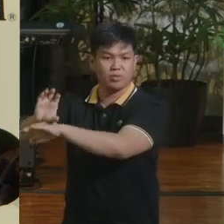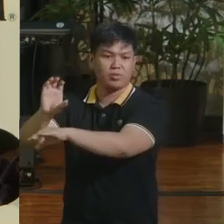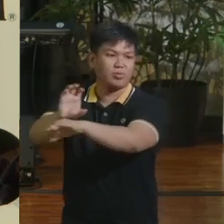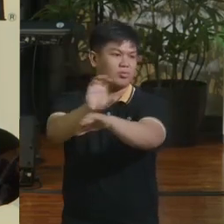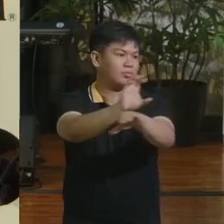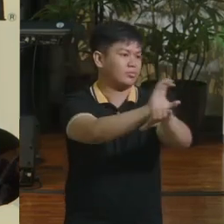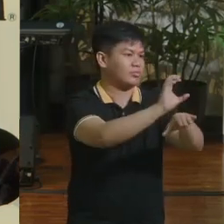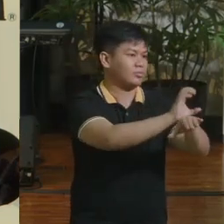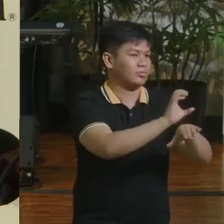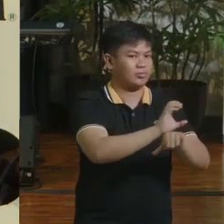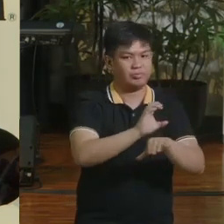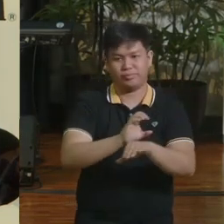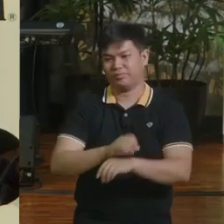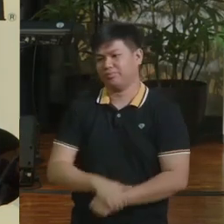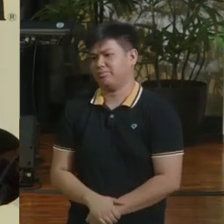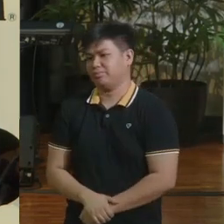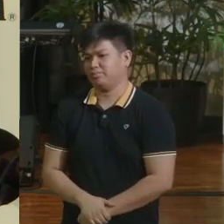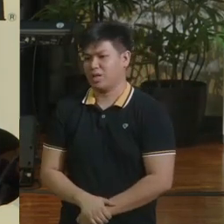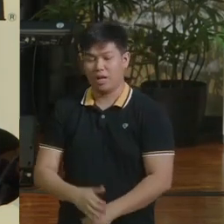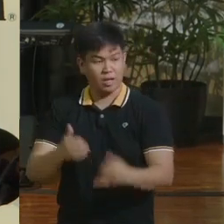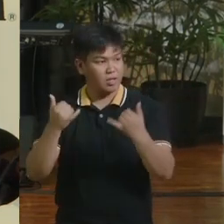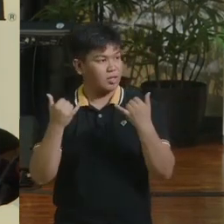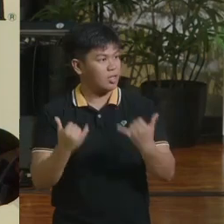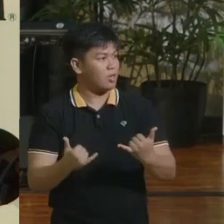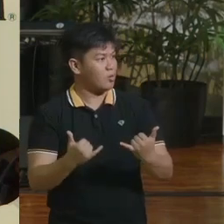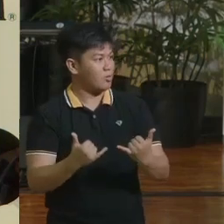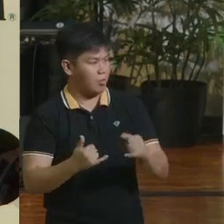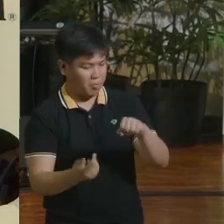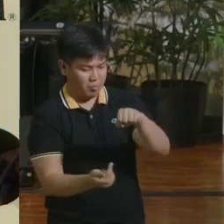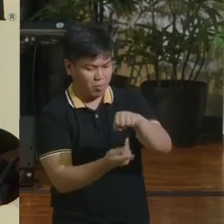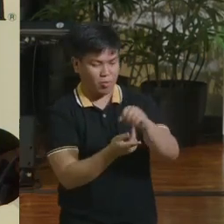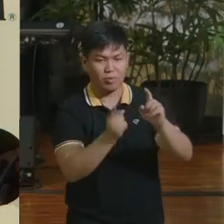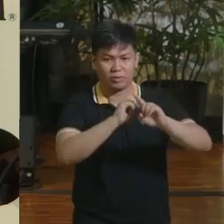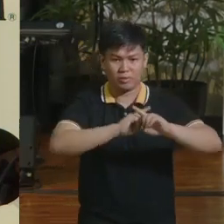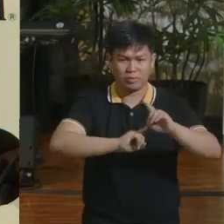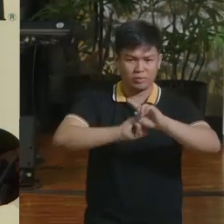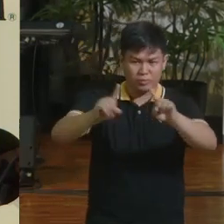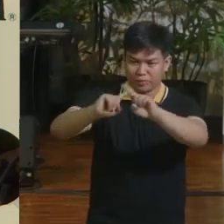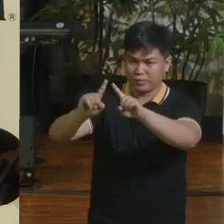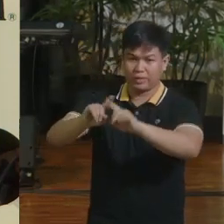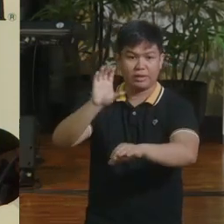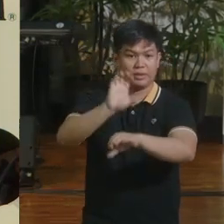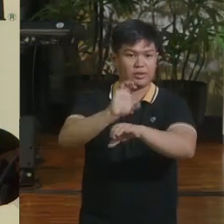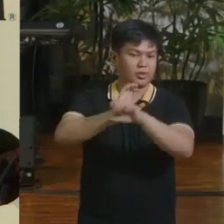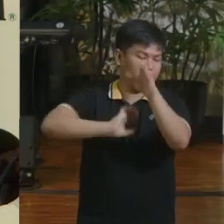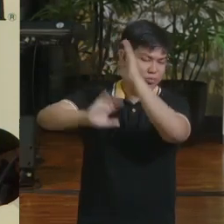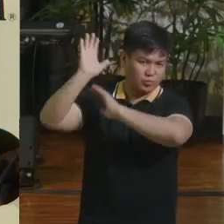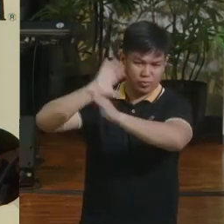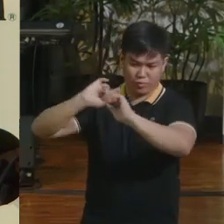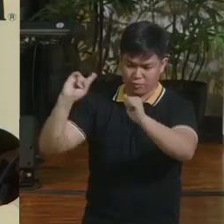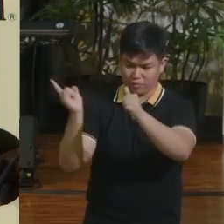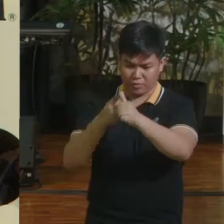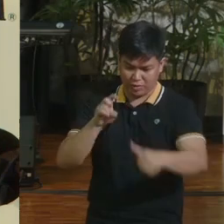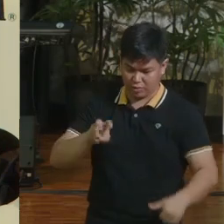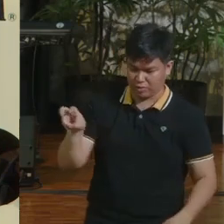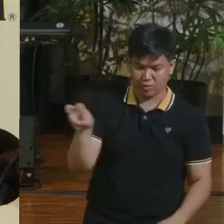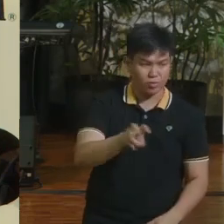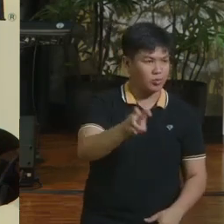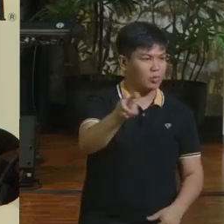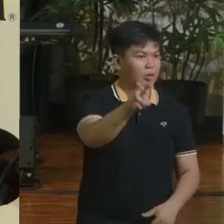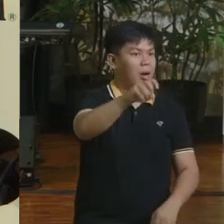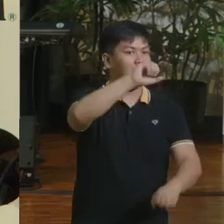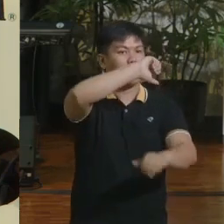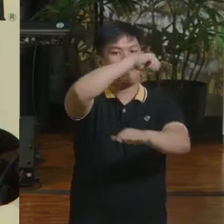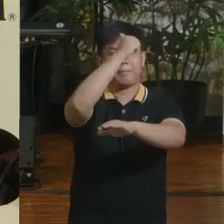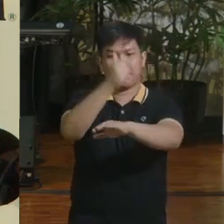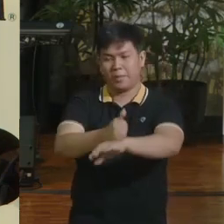kapatiran. Yung mga pinuntahan nilang unang churches or unang cities kung saan nagtanim sila ng